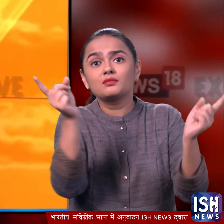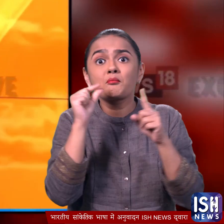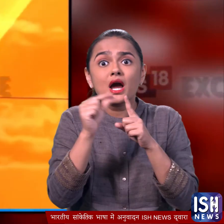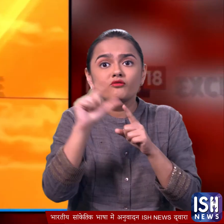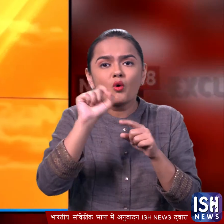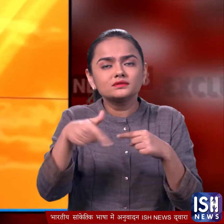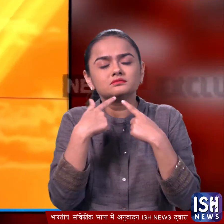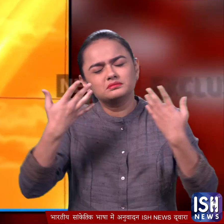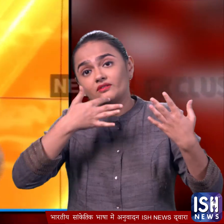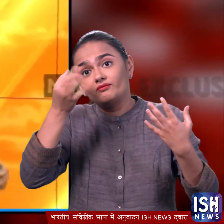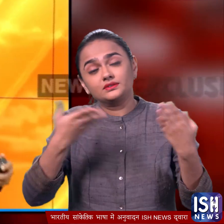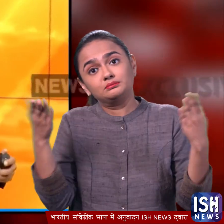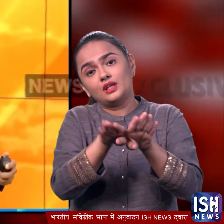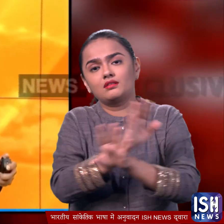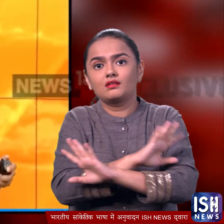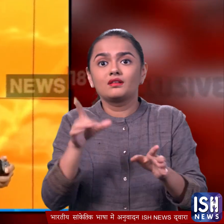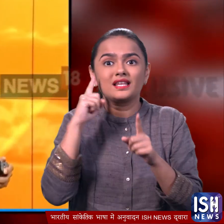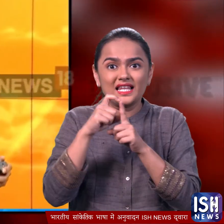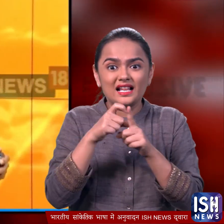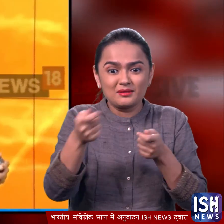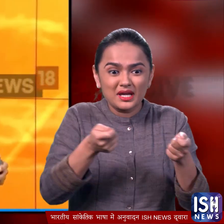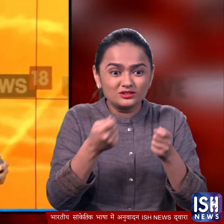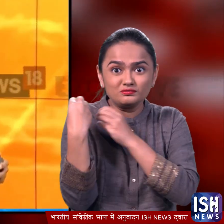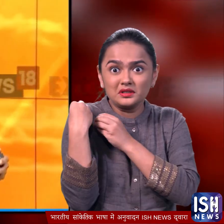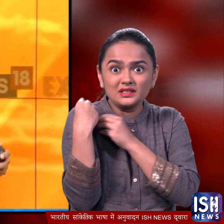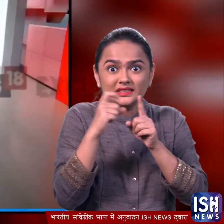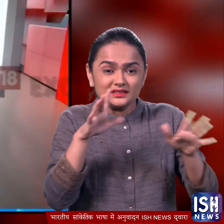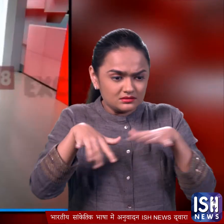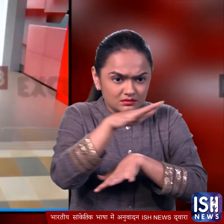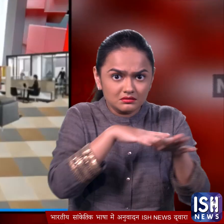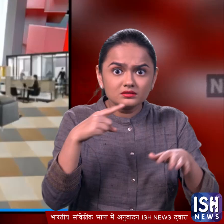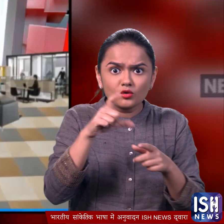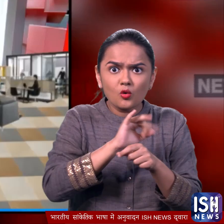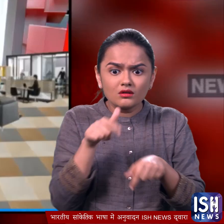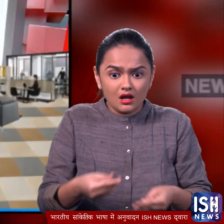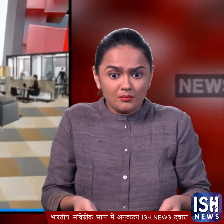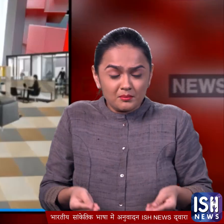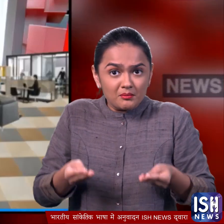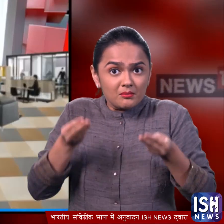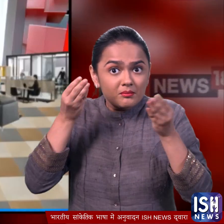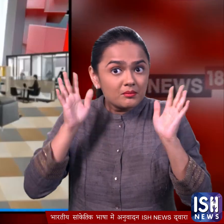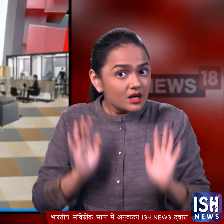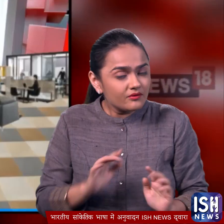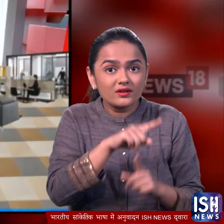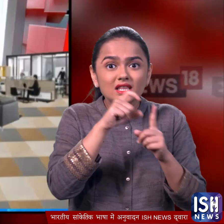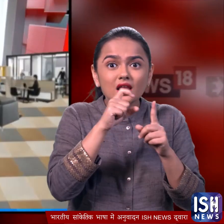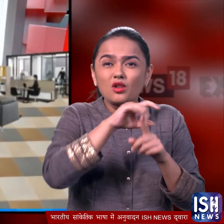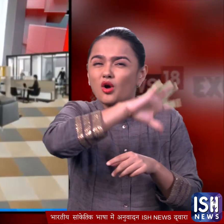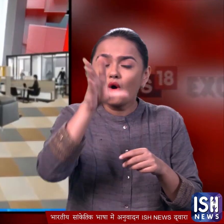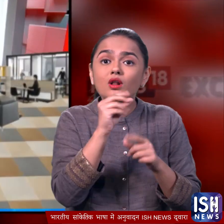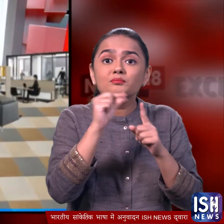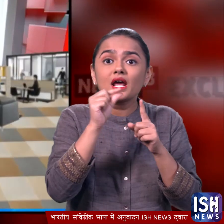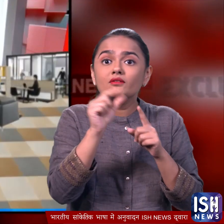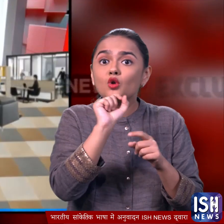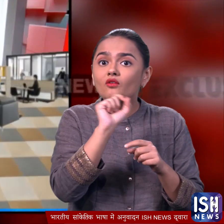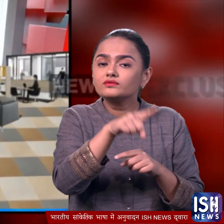को बंद करने का फैसला किया। दिल्ली डिजास्टर मैनेजमेंट अथॉरिटी ने आदेश दिया कि कोरोना के तेजी से बढ़ते मामलों को देखते हुए दिल्ली के सभी